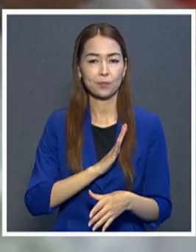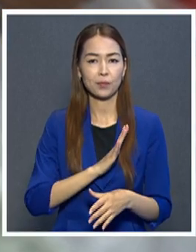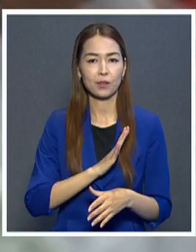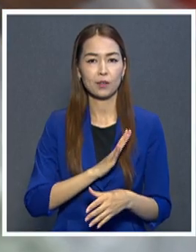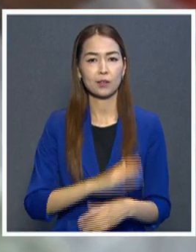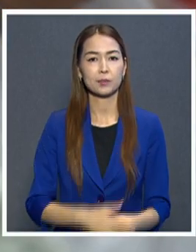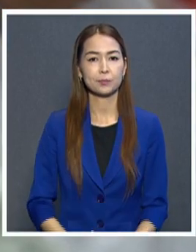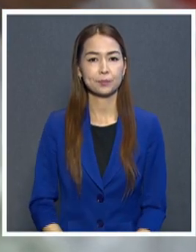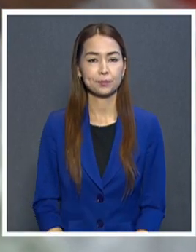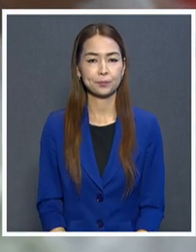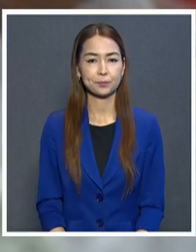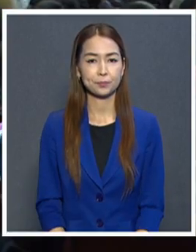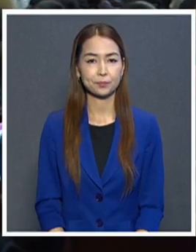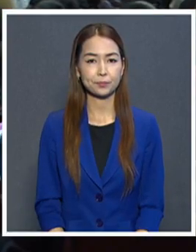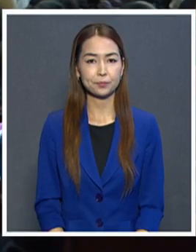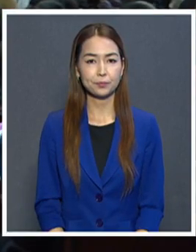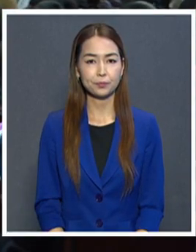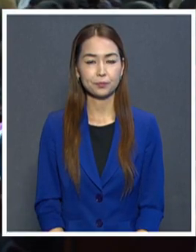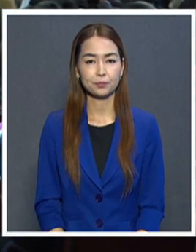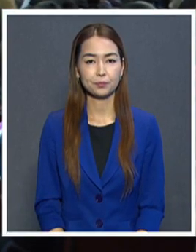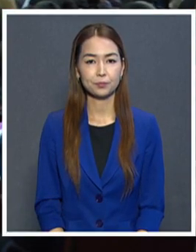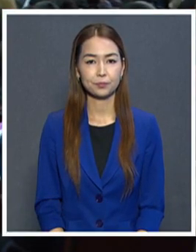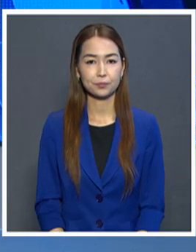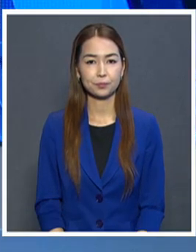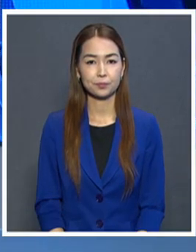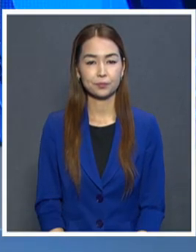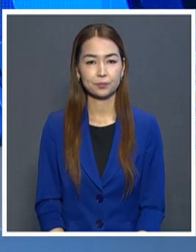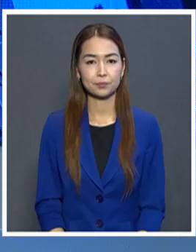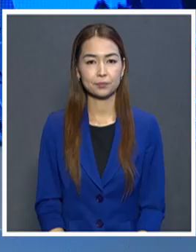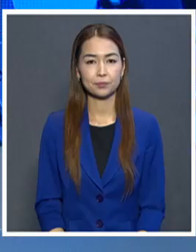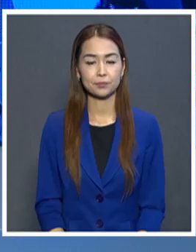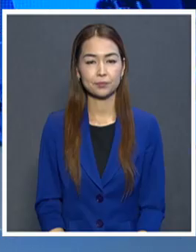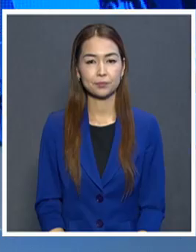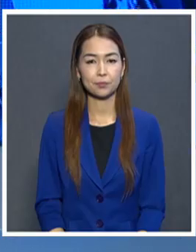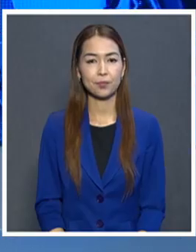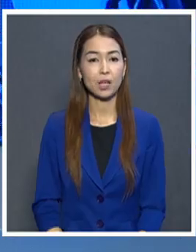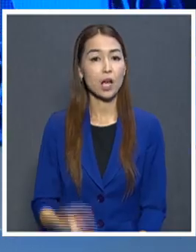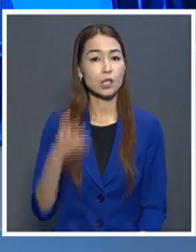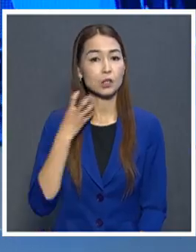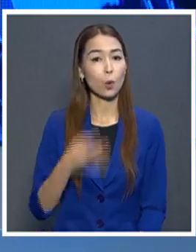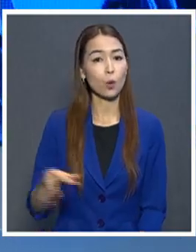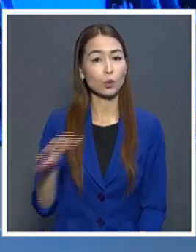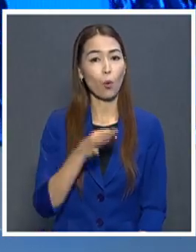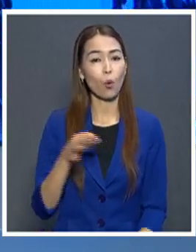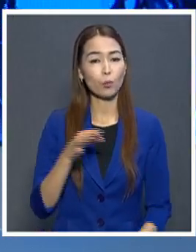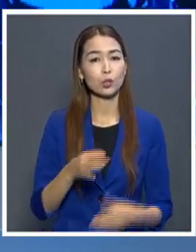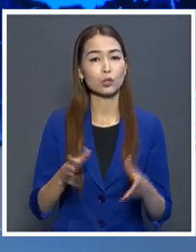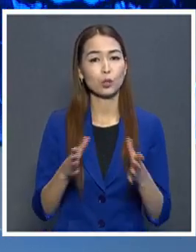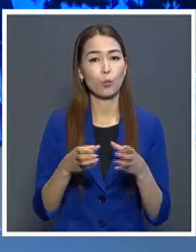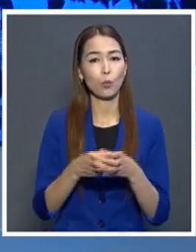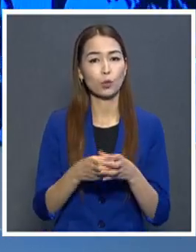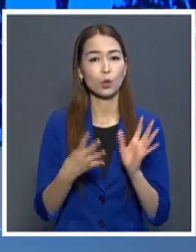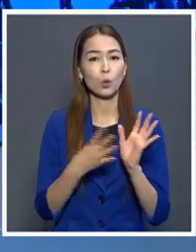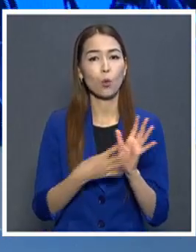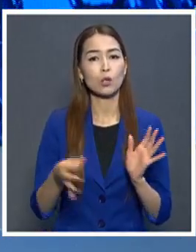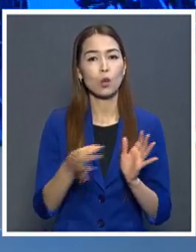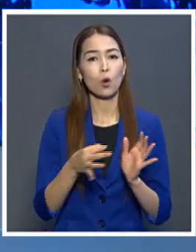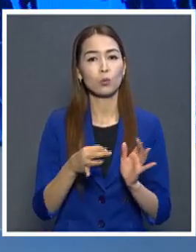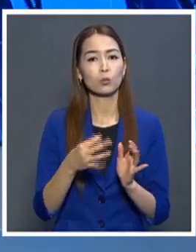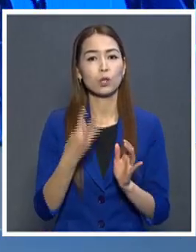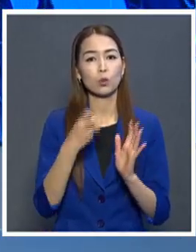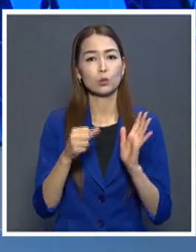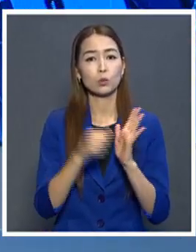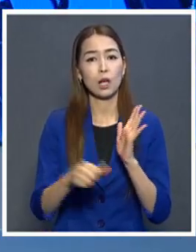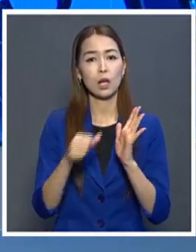Ағыл өңірдегі тілшілердің көмегімен ұлттық арна. Қызылорда облысы бойынша 9 аумақтық және 366